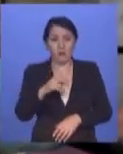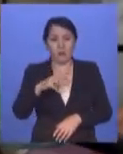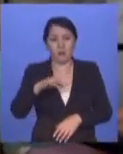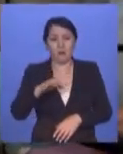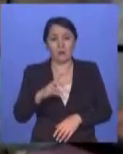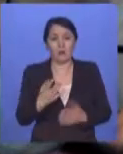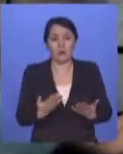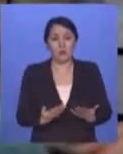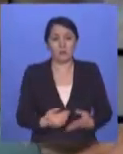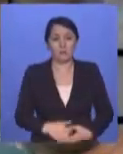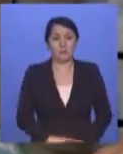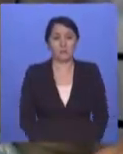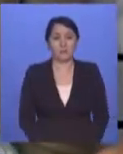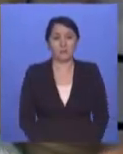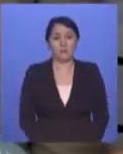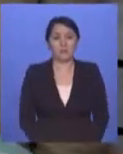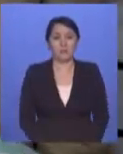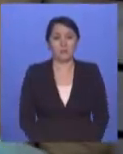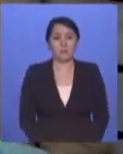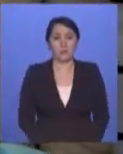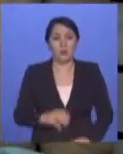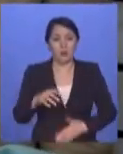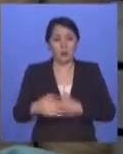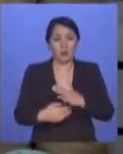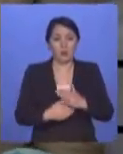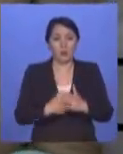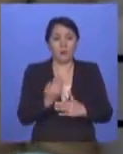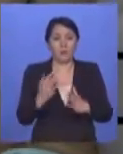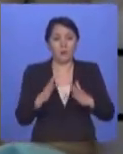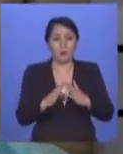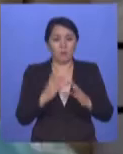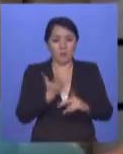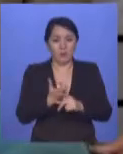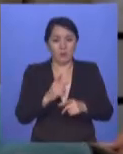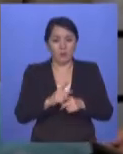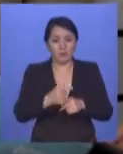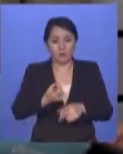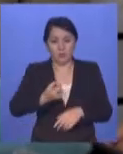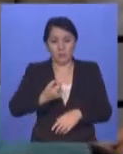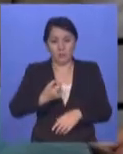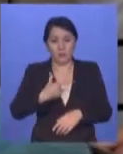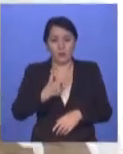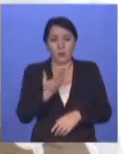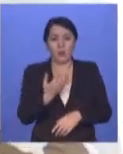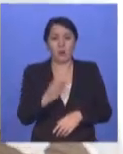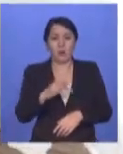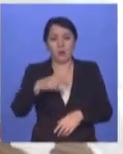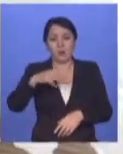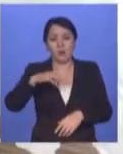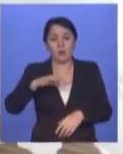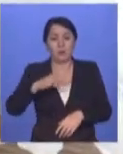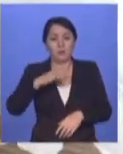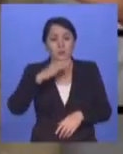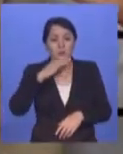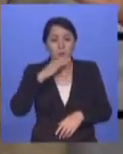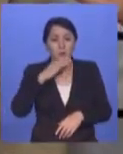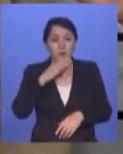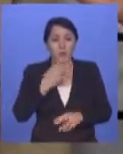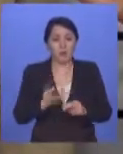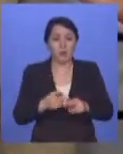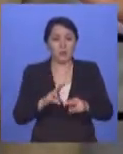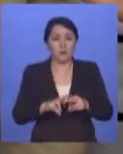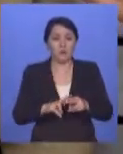тұрды. Маған жаңа үй өте қатты ұнады. 5 немерем бар. Ойқала ықшамауданында қаншама жыл тұрдым. Бірақ